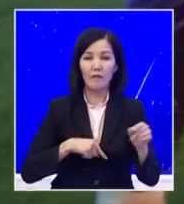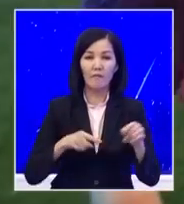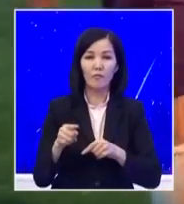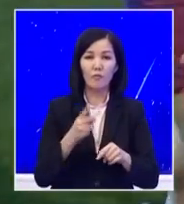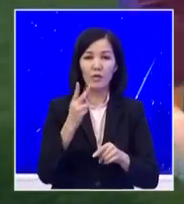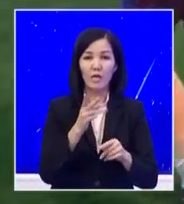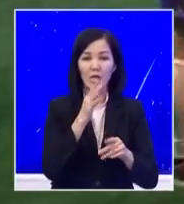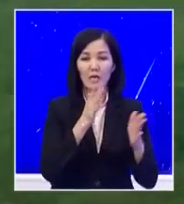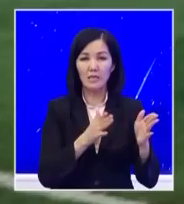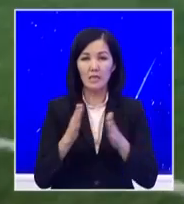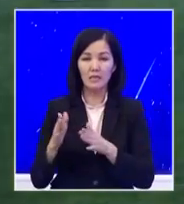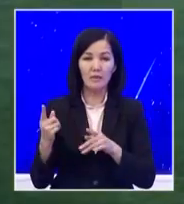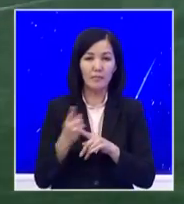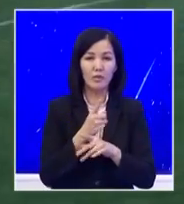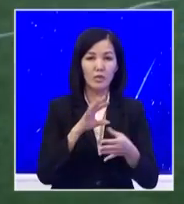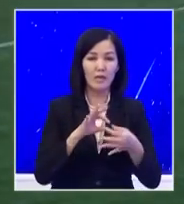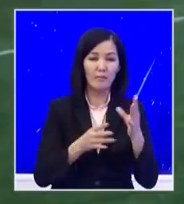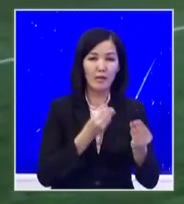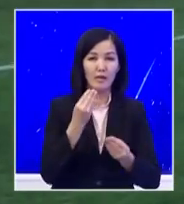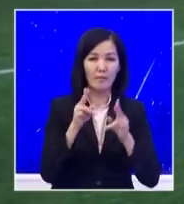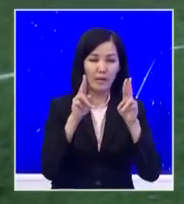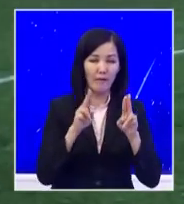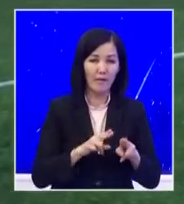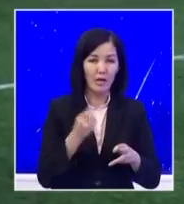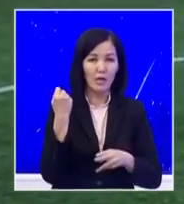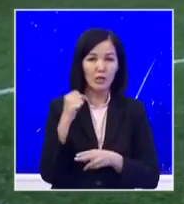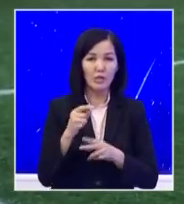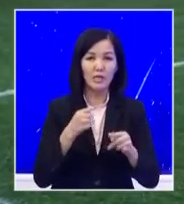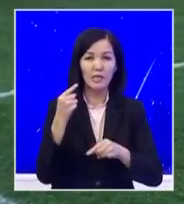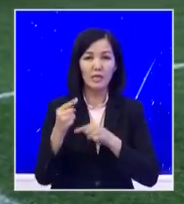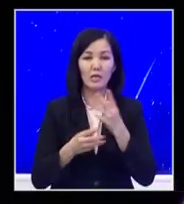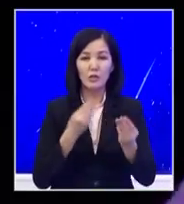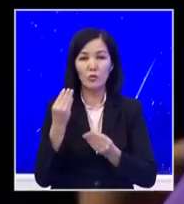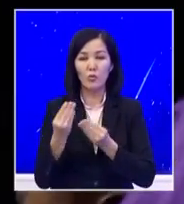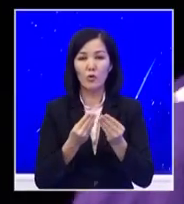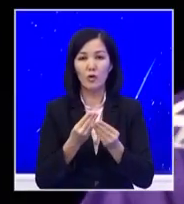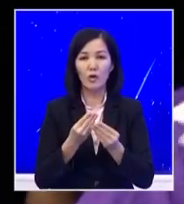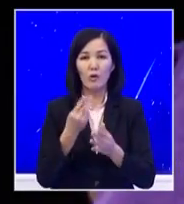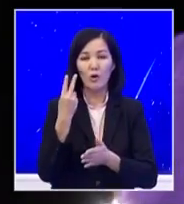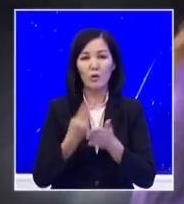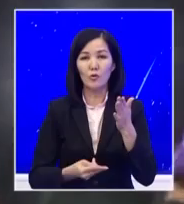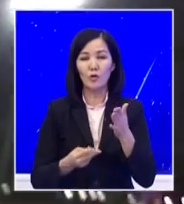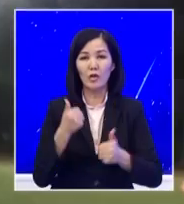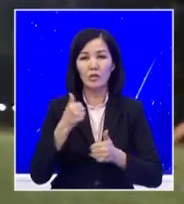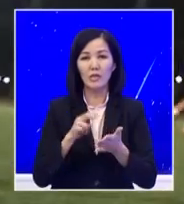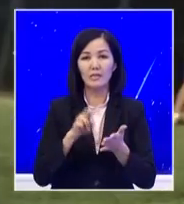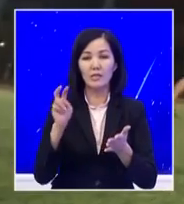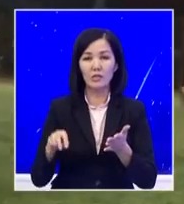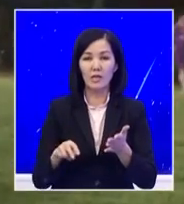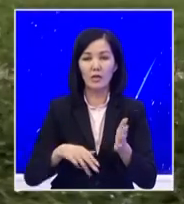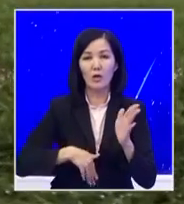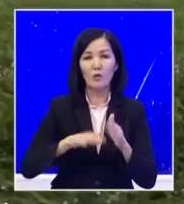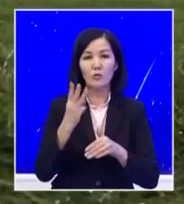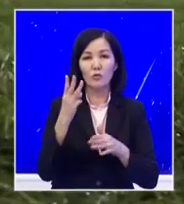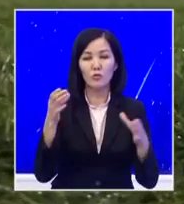екі кезеңнен тұрды. Алғашқысы олимпиадалық жүйе. Ол бойынша жеңген команда келесі турға өтіп, ұтылғаны жарыстан шығады. Одан соң үздік шыққан